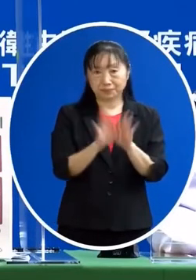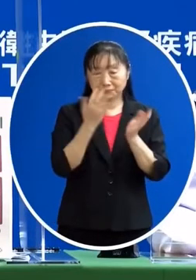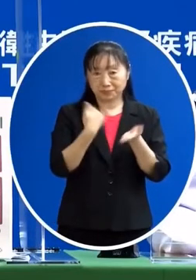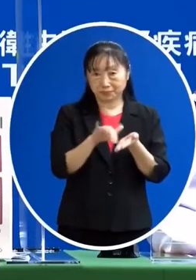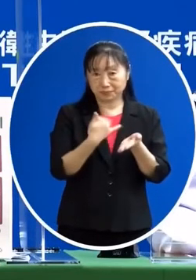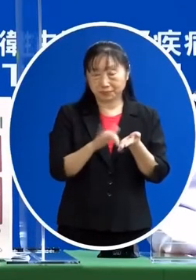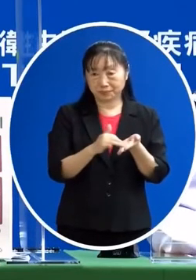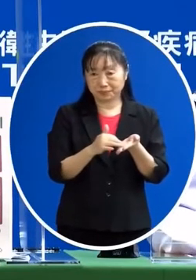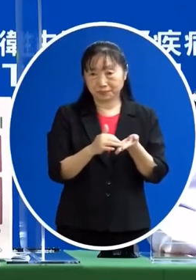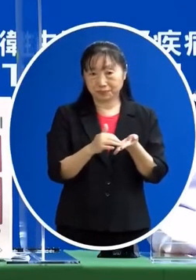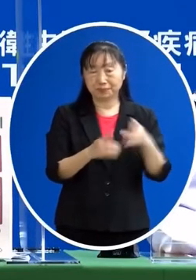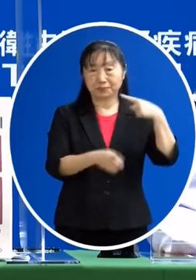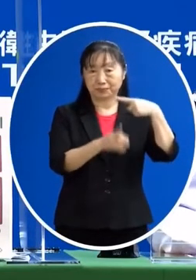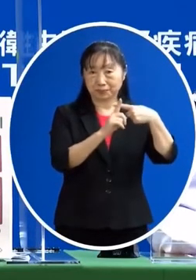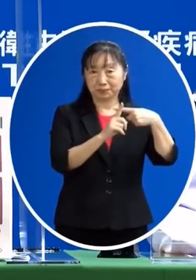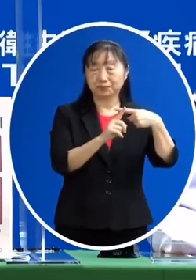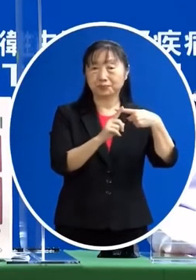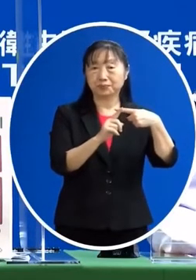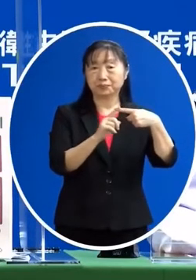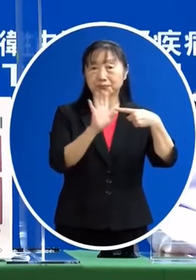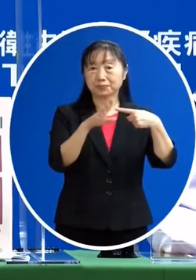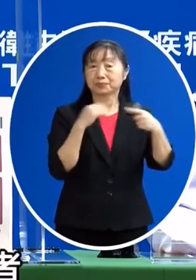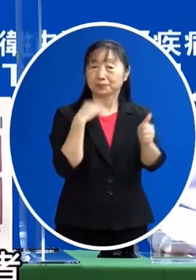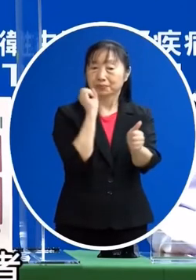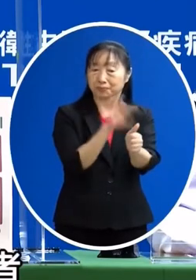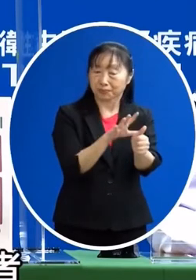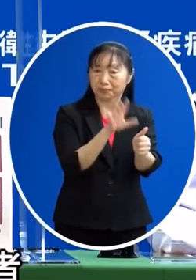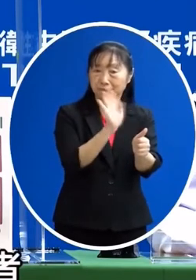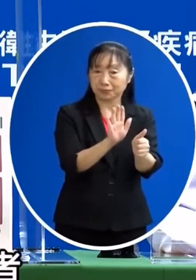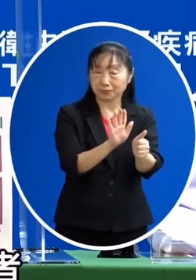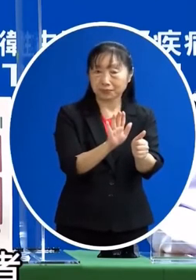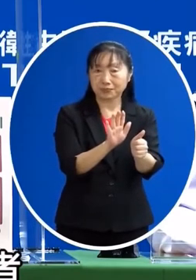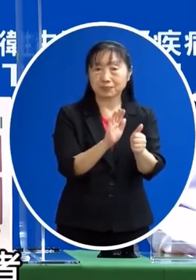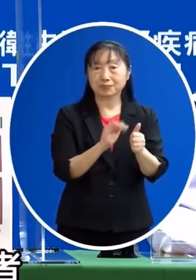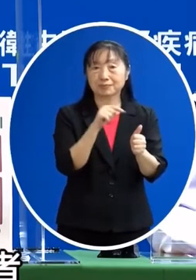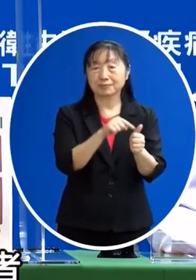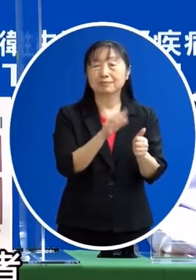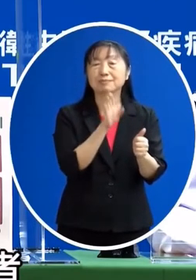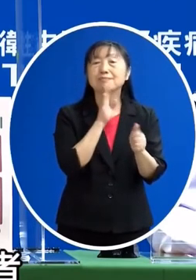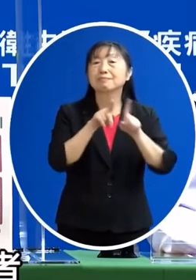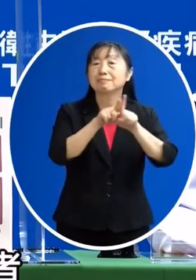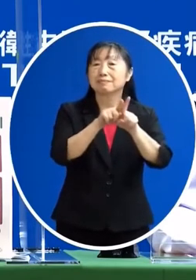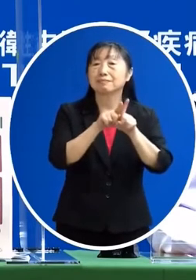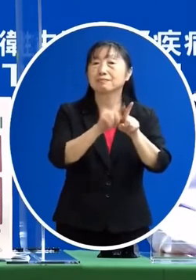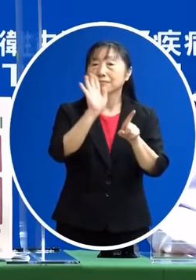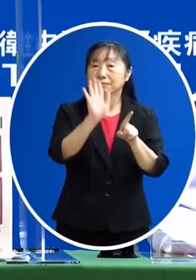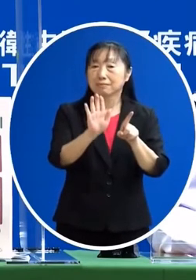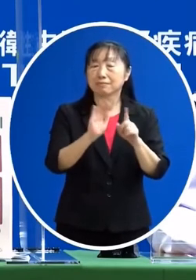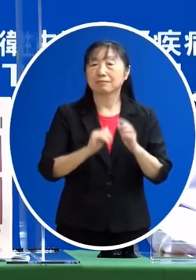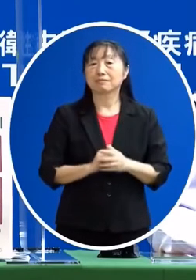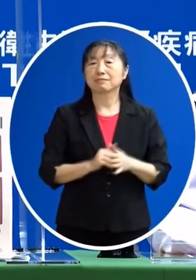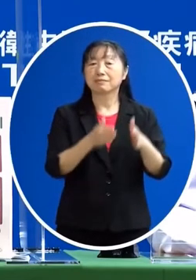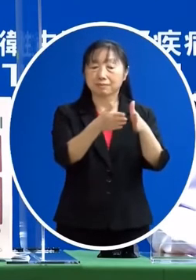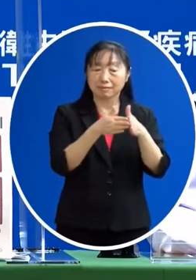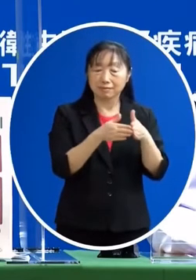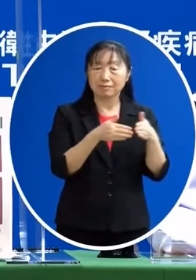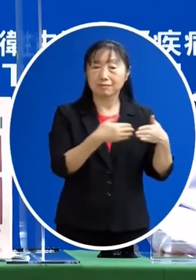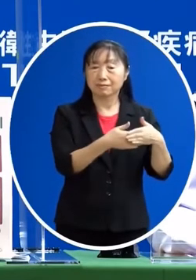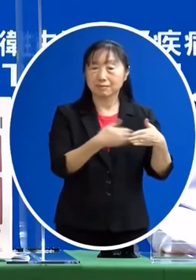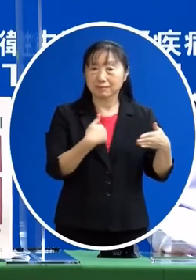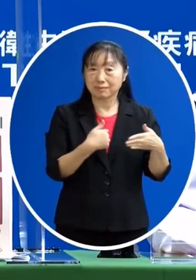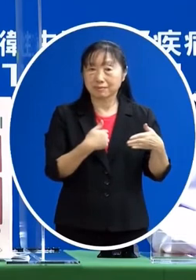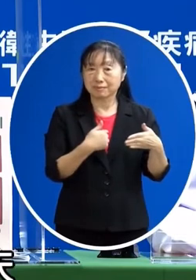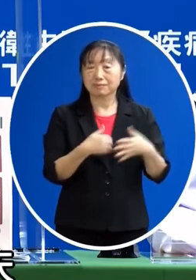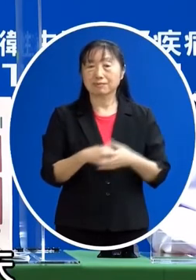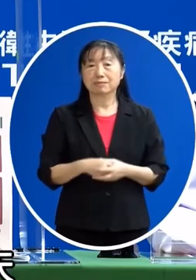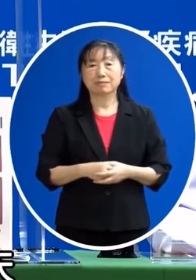算，他被确诊者呢，他已经被通知了。他是一个密切接触者，那需要隔离的，那基本上现在